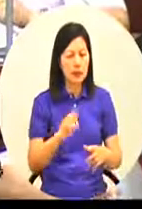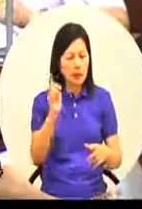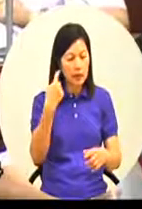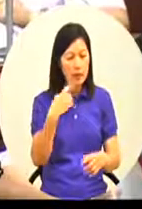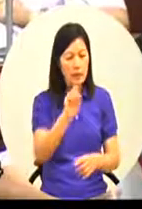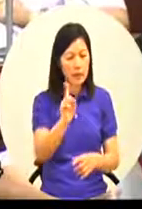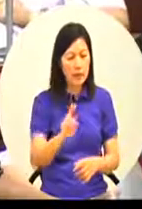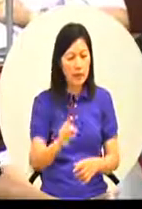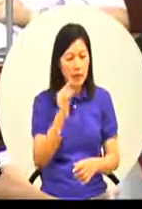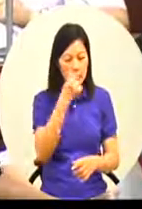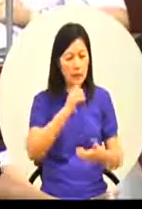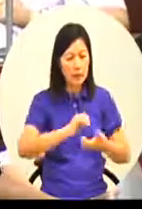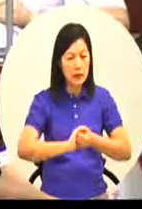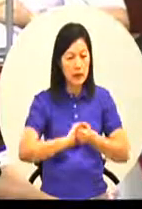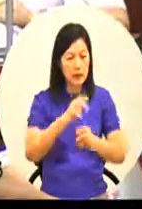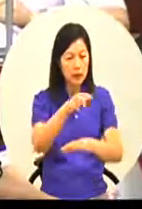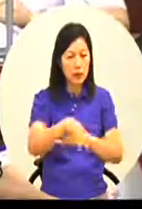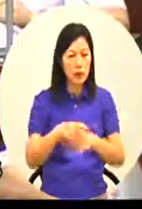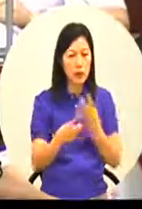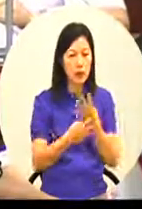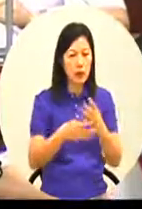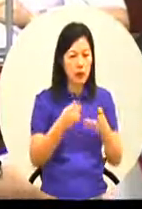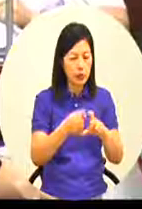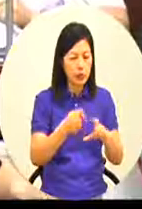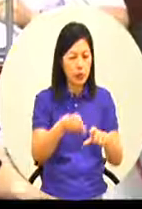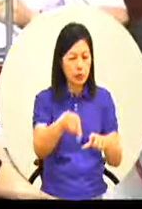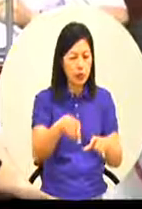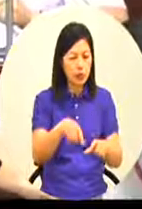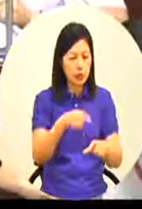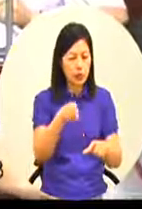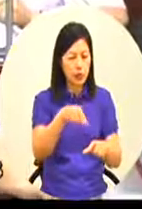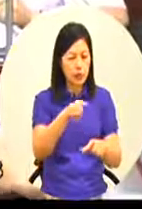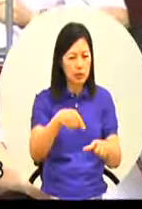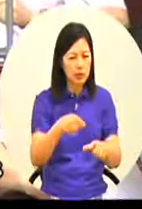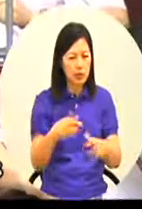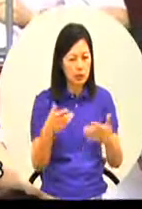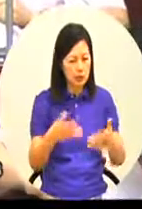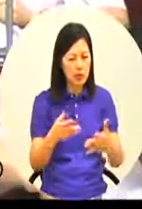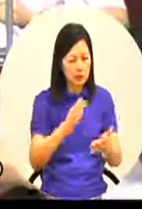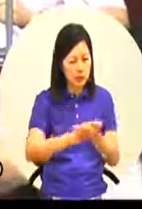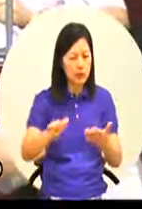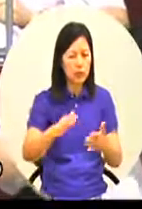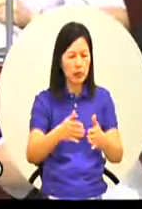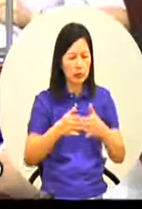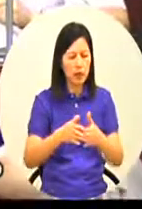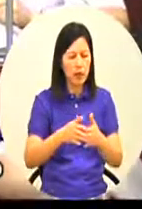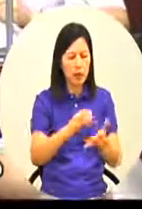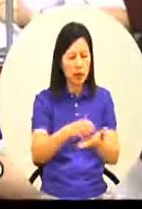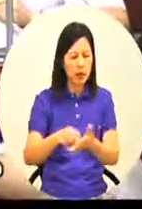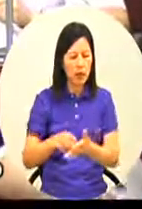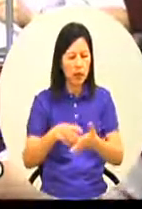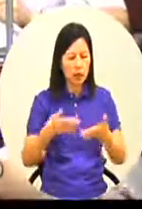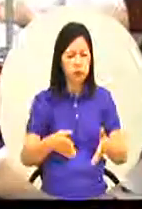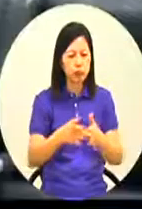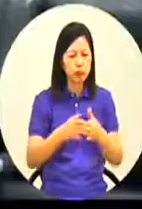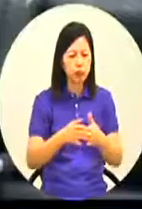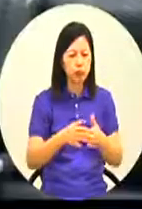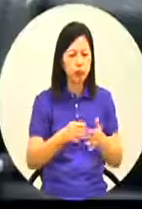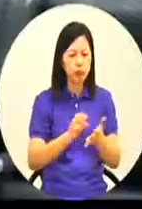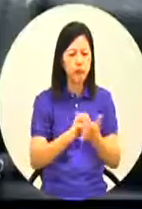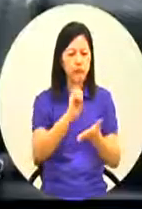一些特定农业区的部分，我们也必须要去突破，这是这个办这个案子最重要的两个关键。那这以上报告。